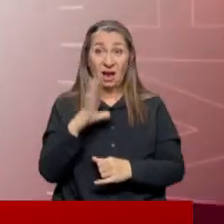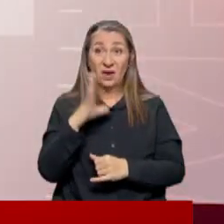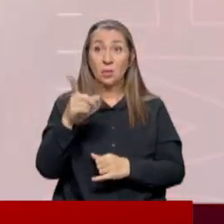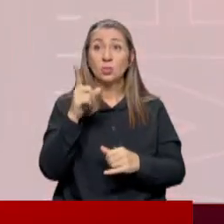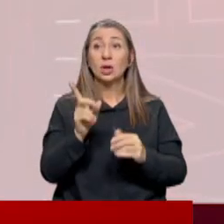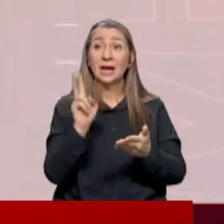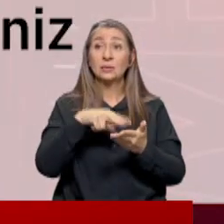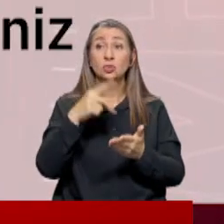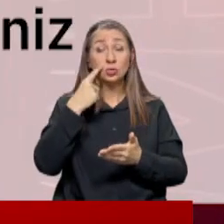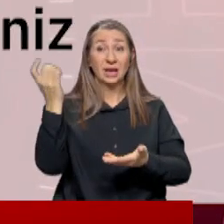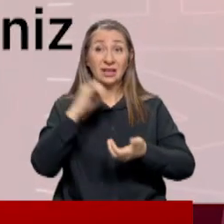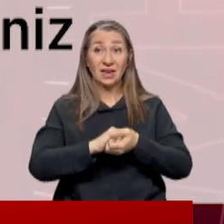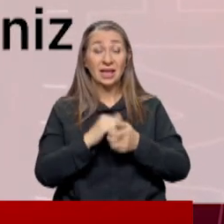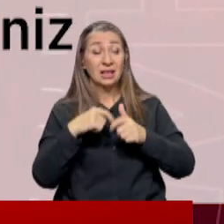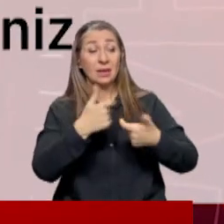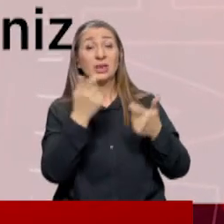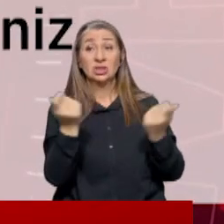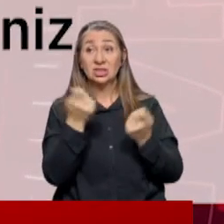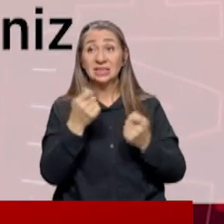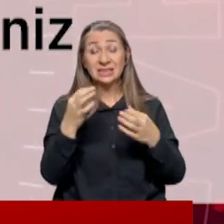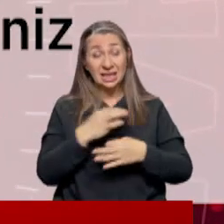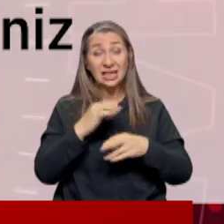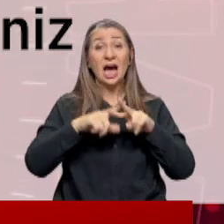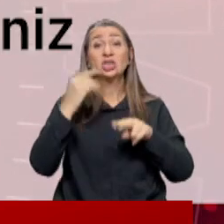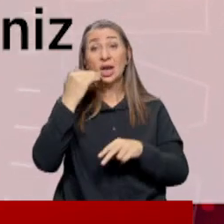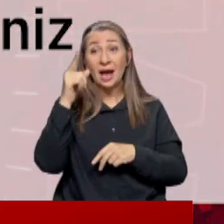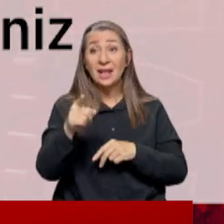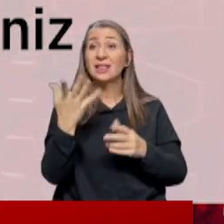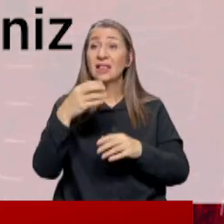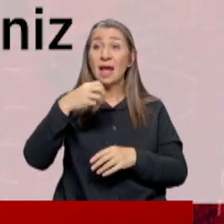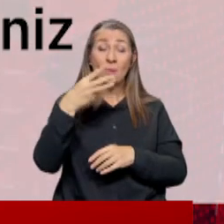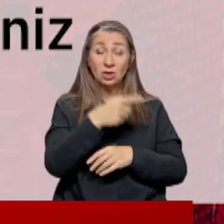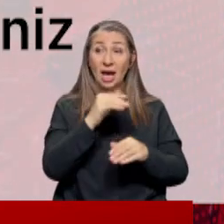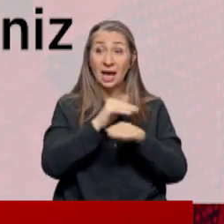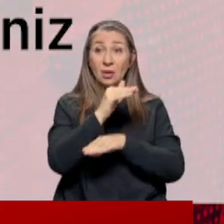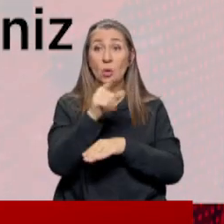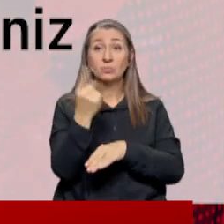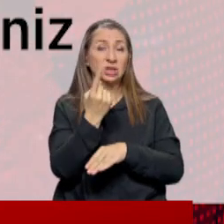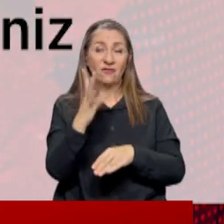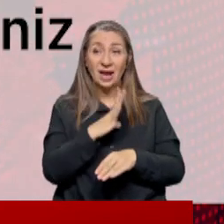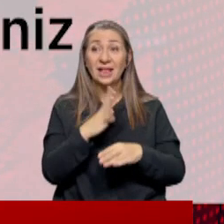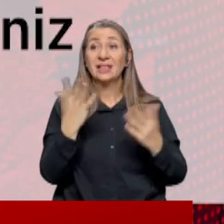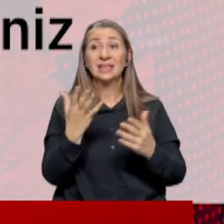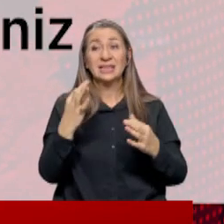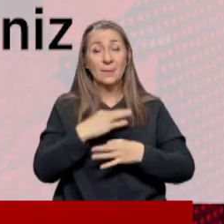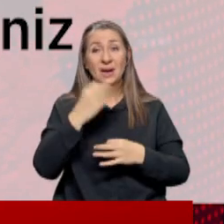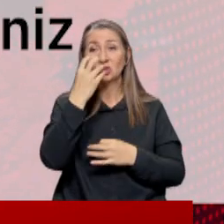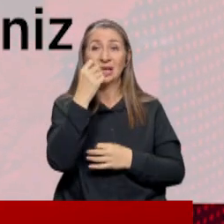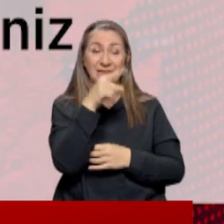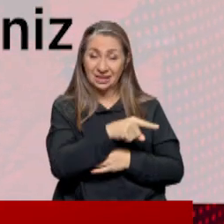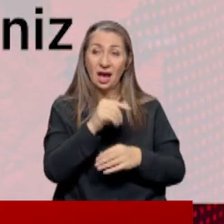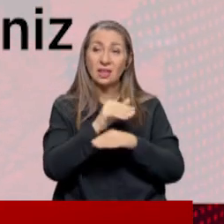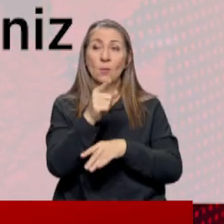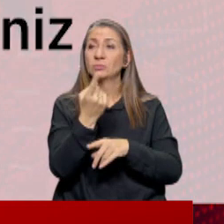Bunu kalkıp da Cumhur İttifakı'na yıkmaya çalışırsan Sayın Akşener, ne Tayyip Erdoğan'ın hayatında böyle bir şey var, ne de Sayın